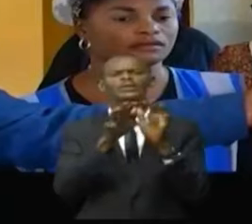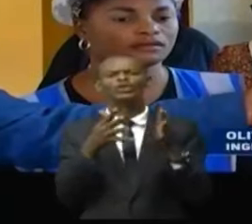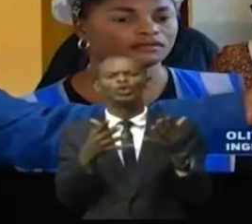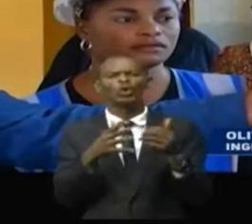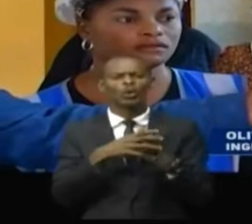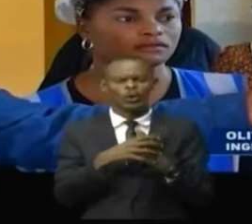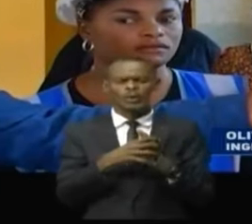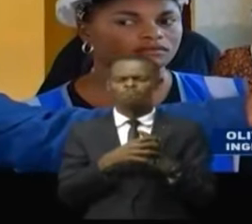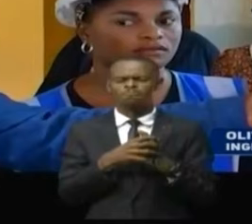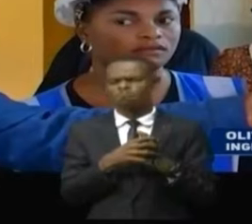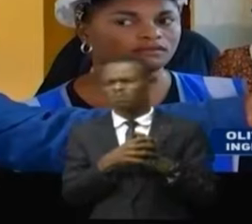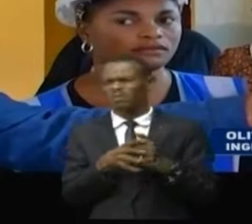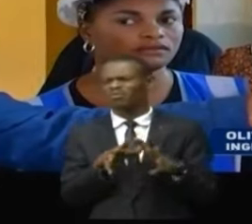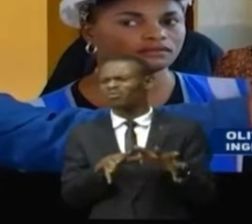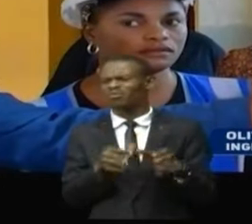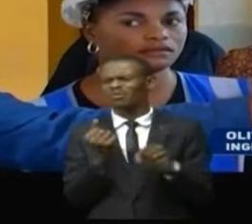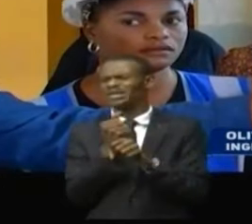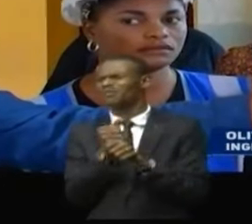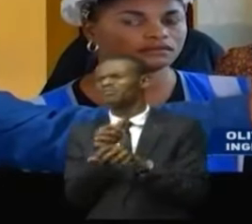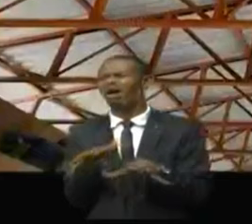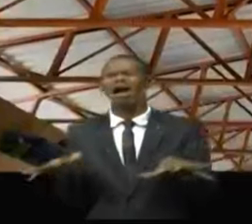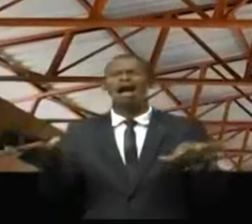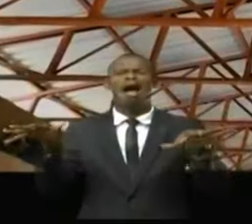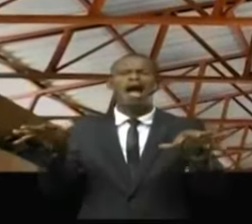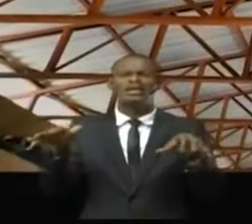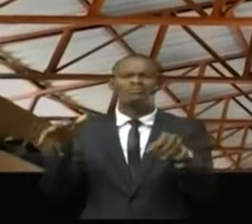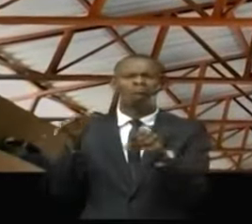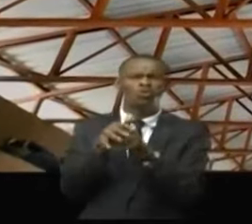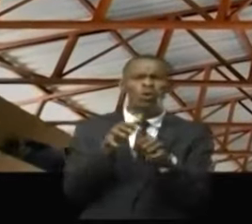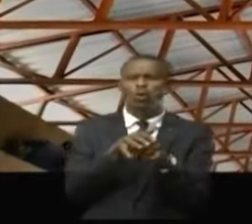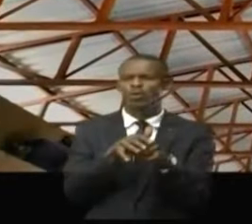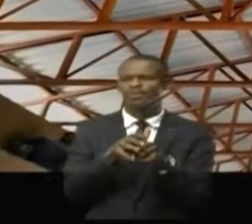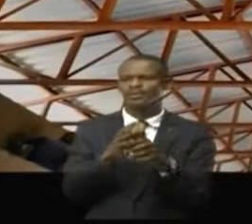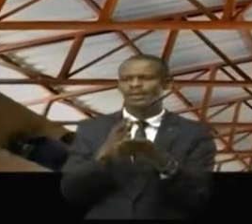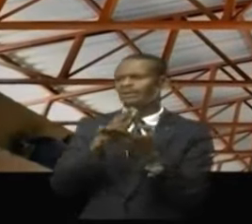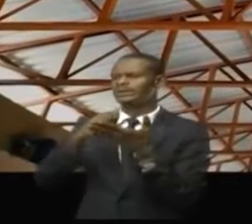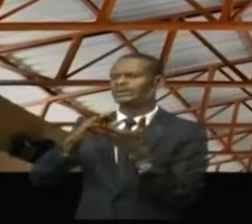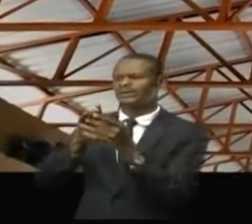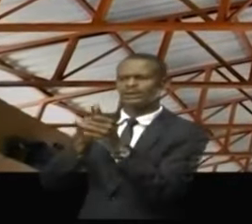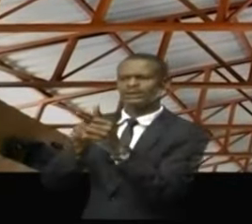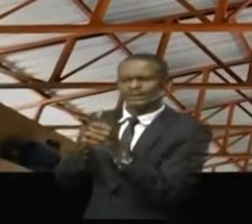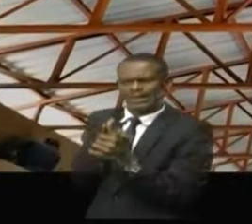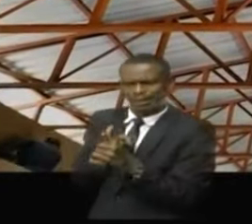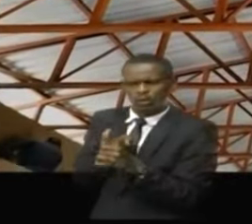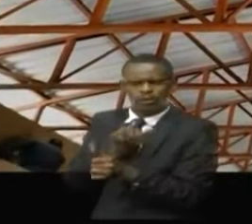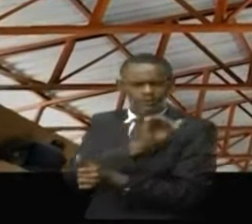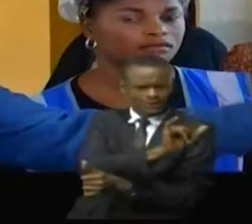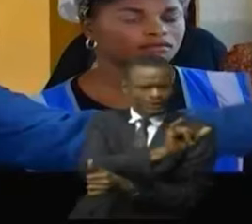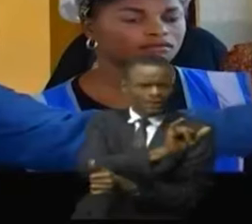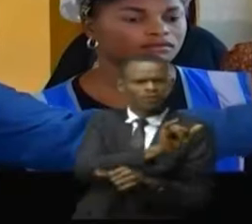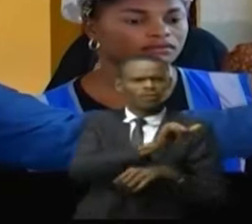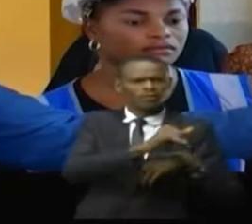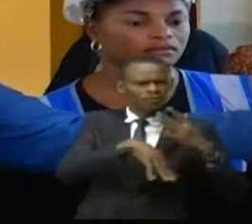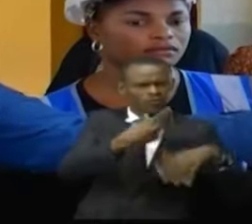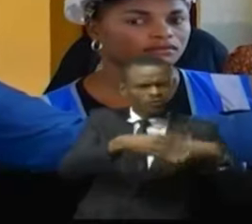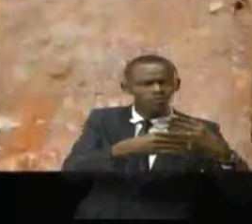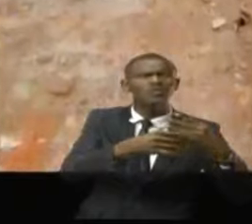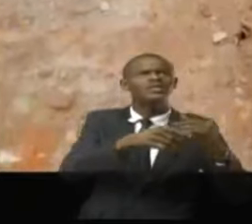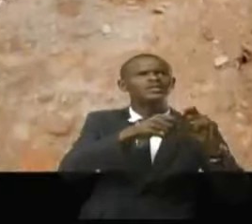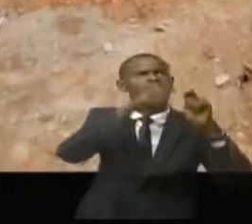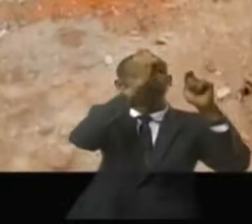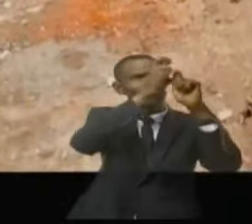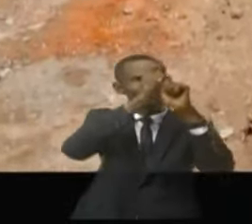des travaux à l'étage, surtout pour terminer la charpente métallique et pouvoir couvrir avec les